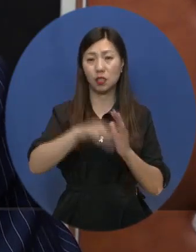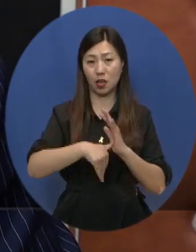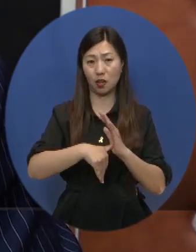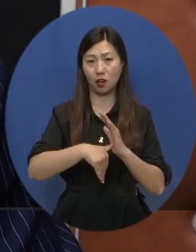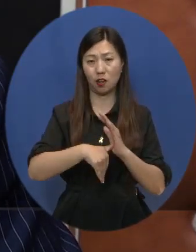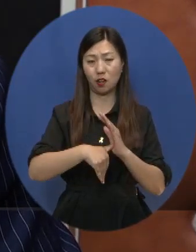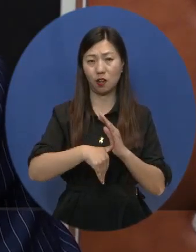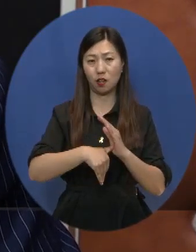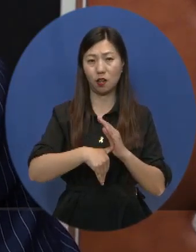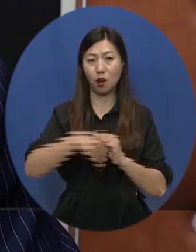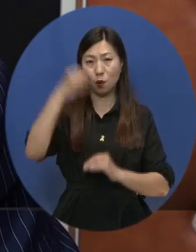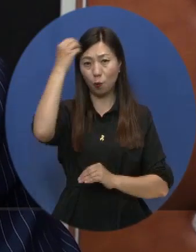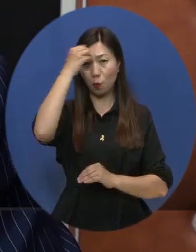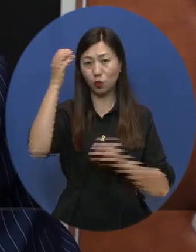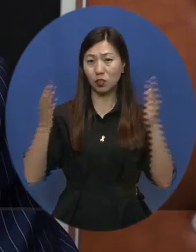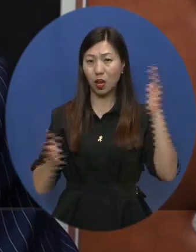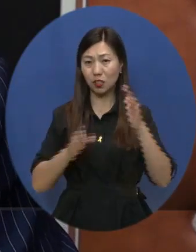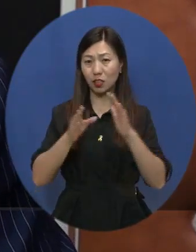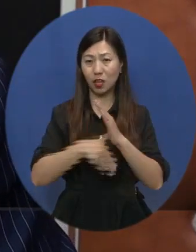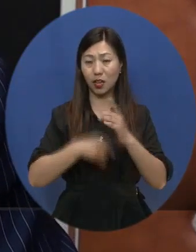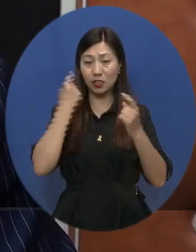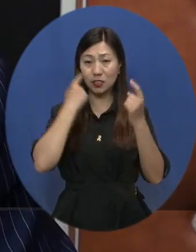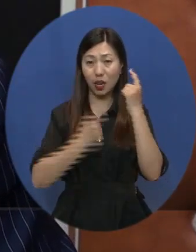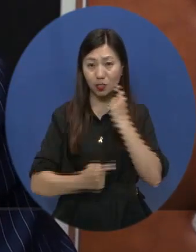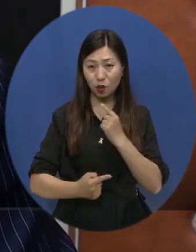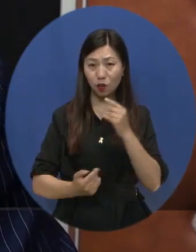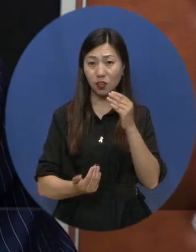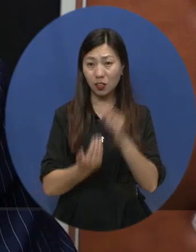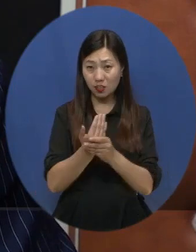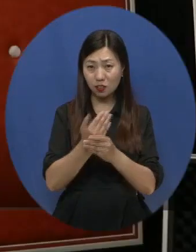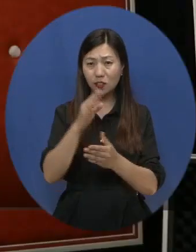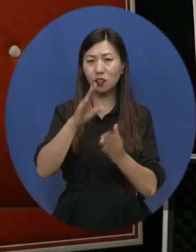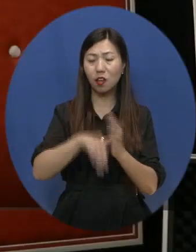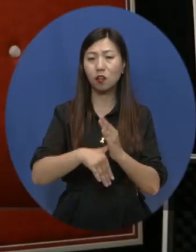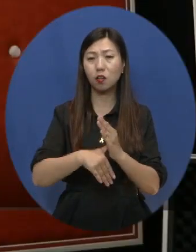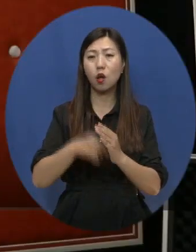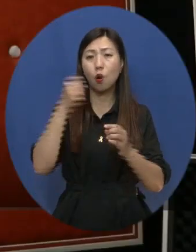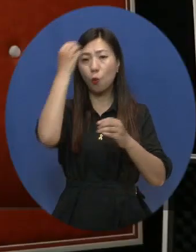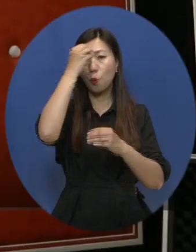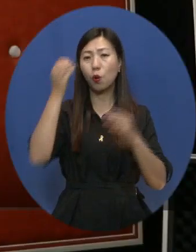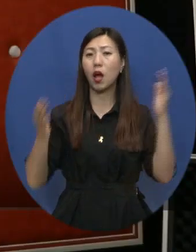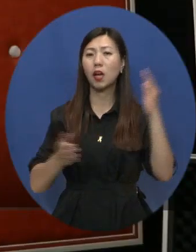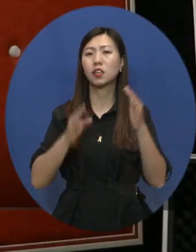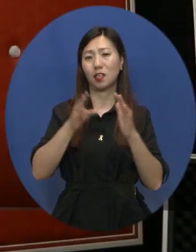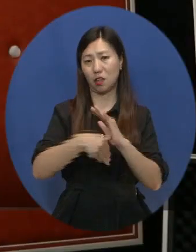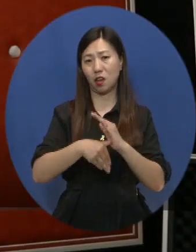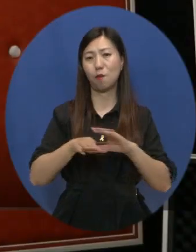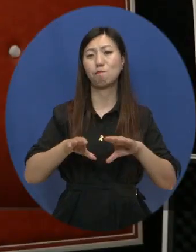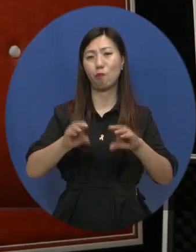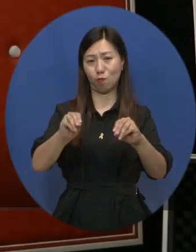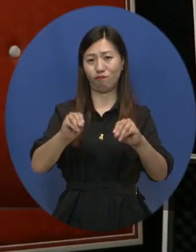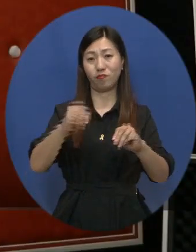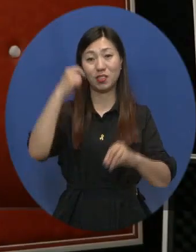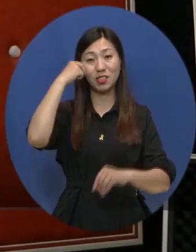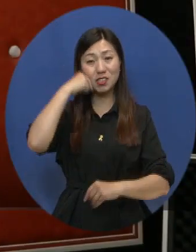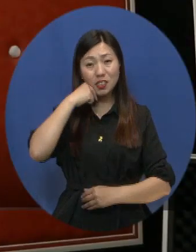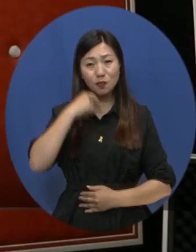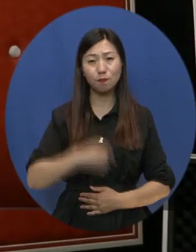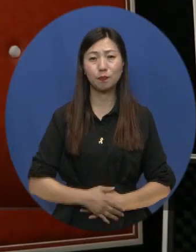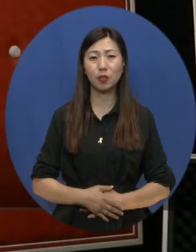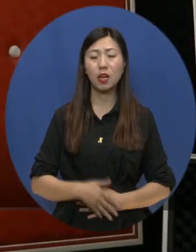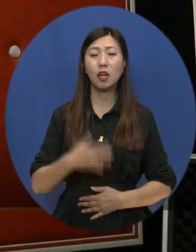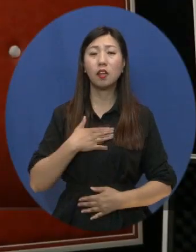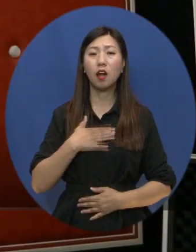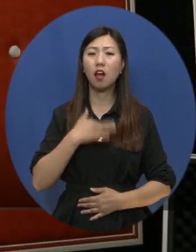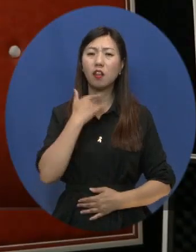고등학생 때 다쳤으면 고등학생 때 그 자리에 머물러 있는 것 같아요. 그래서 제가 혹시 나이는